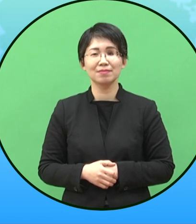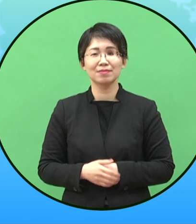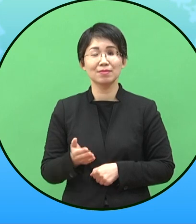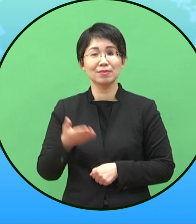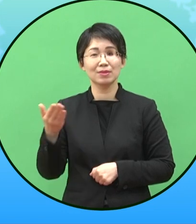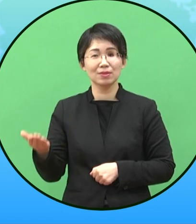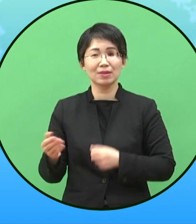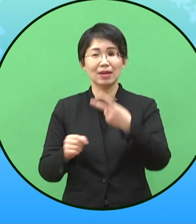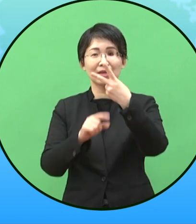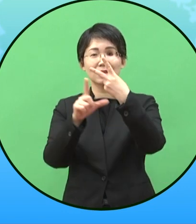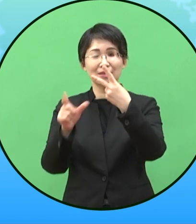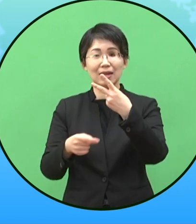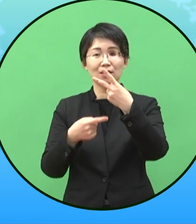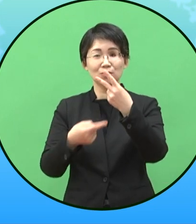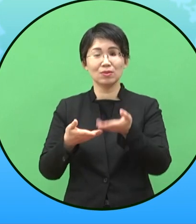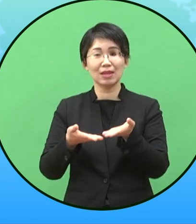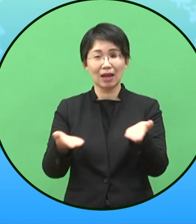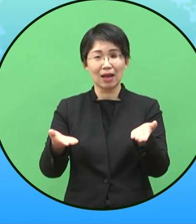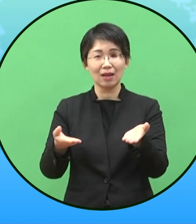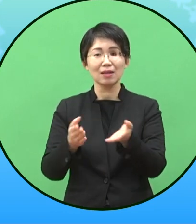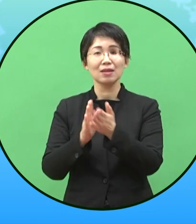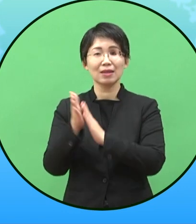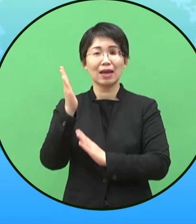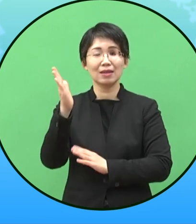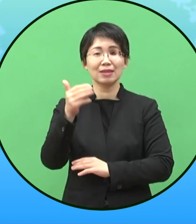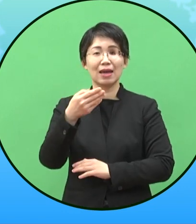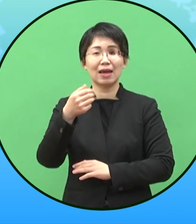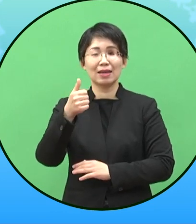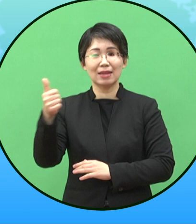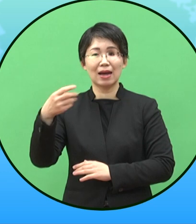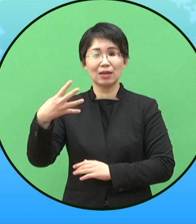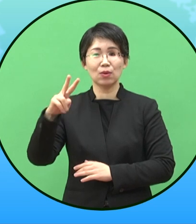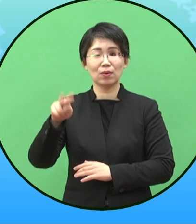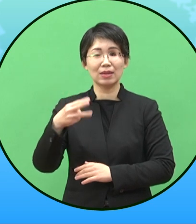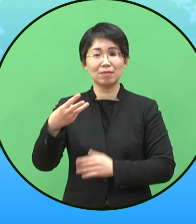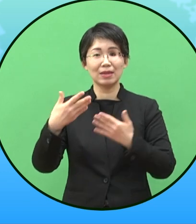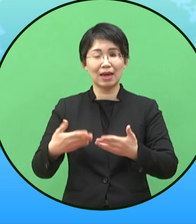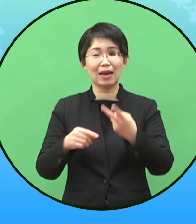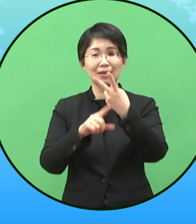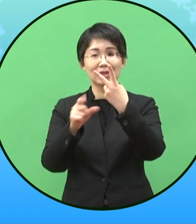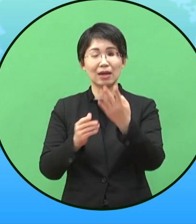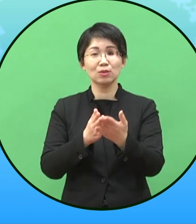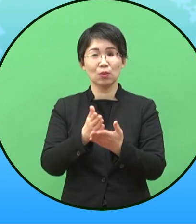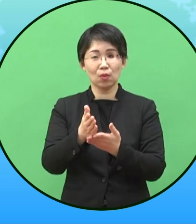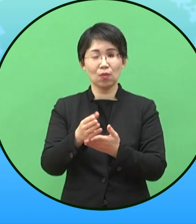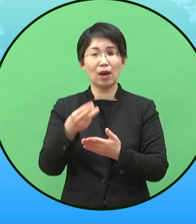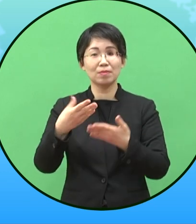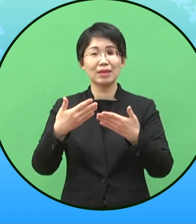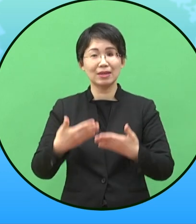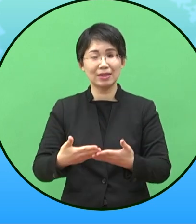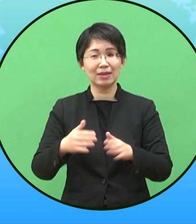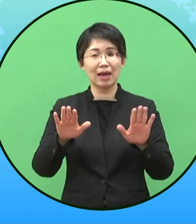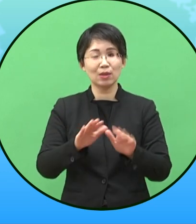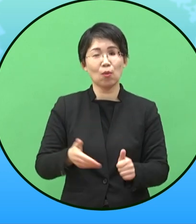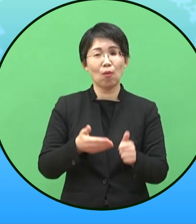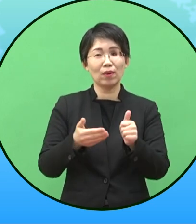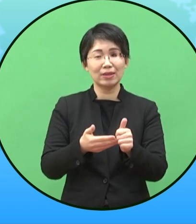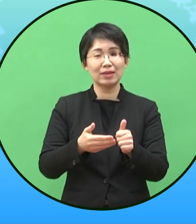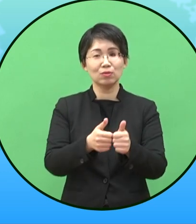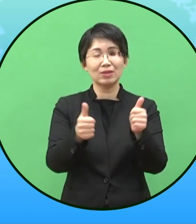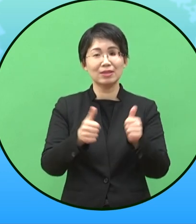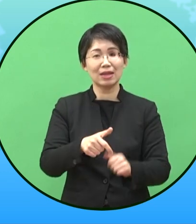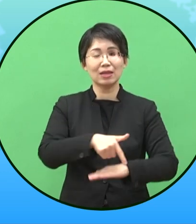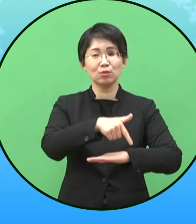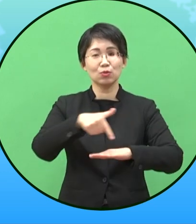次回2月1日発行の県政だより三重2月号は、三重の育児男子プロジェク